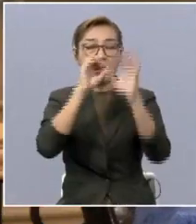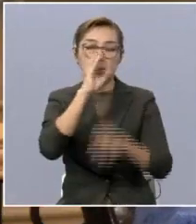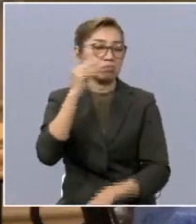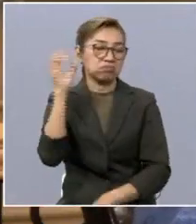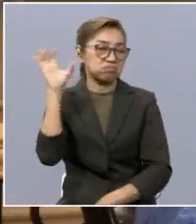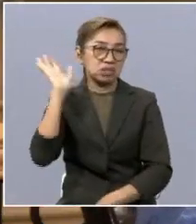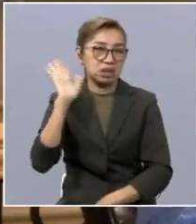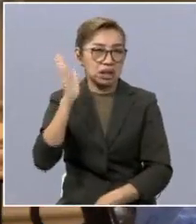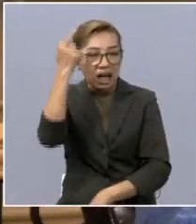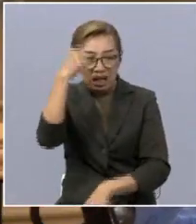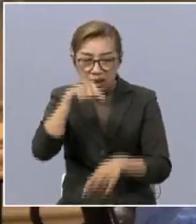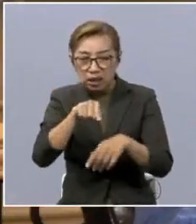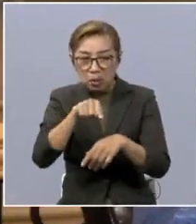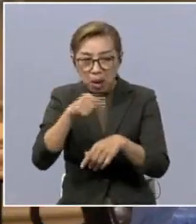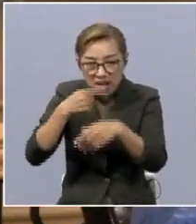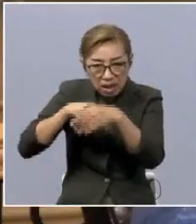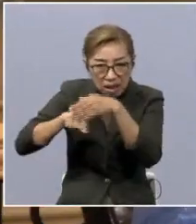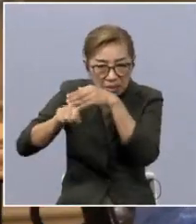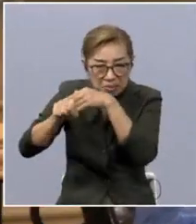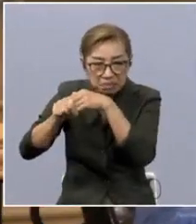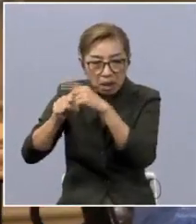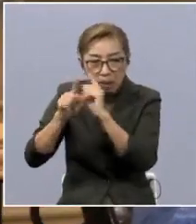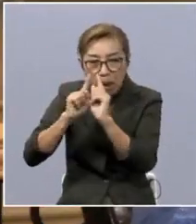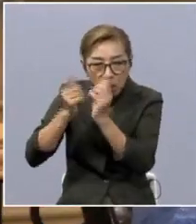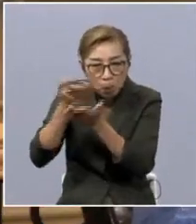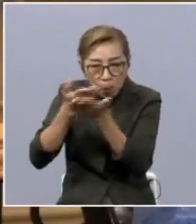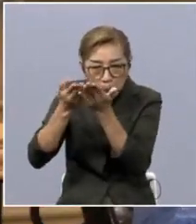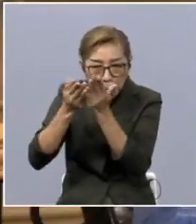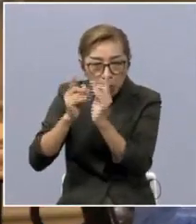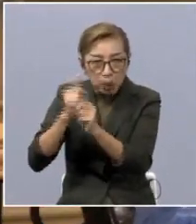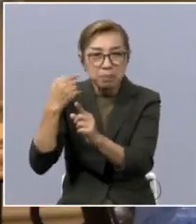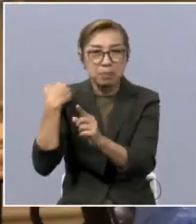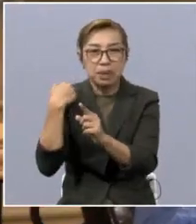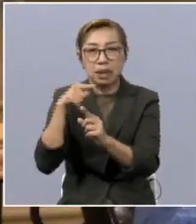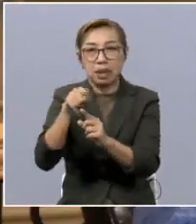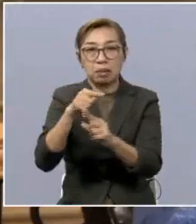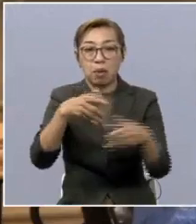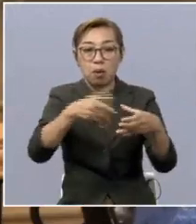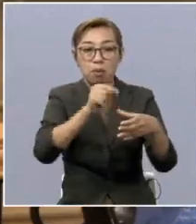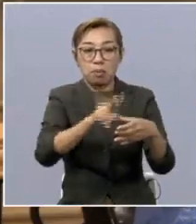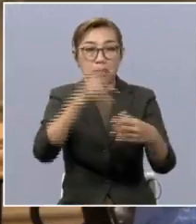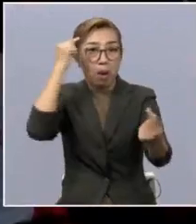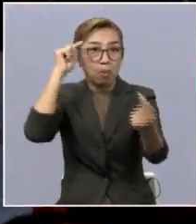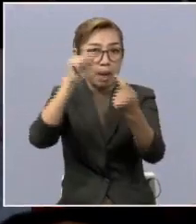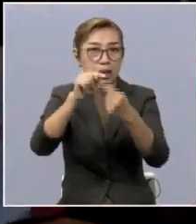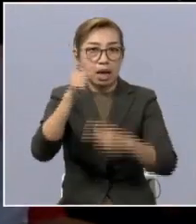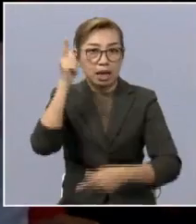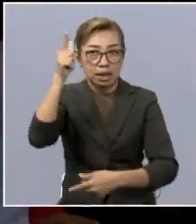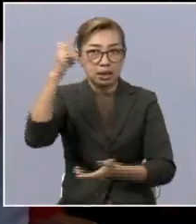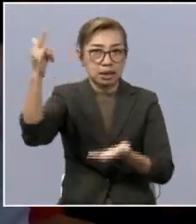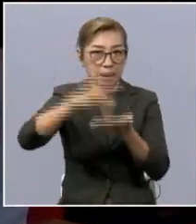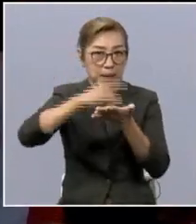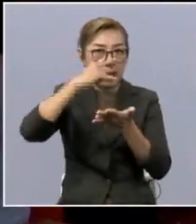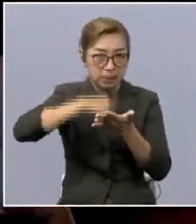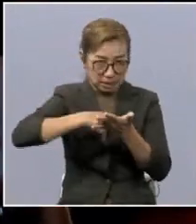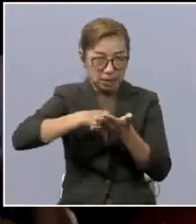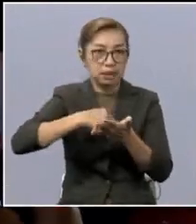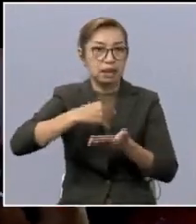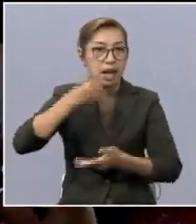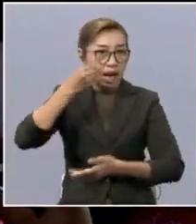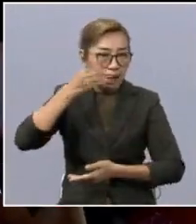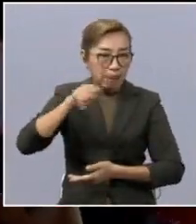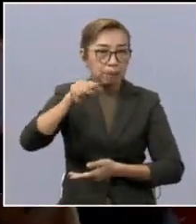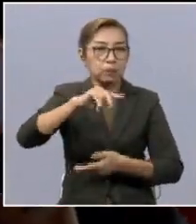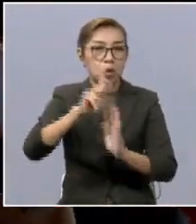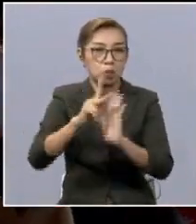หลังฉากเนี่ยคงจะคุยกันหมดแล้วโดยเป้าสุดท้ายของเพื่อไทยก็คือพาคุณทักษิณกลับบ้านเพราะฉะนั้นต้องเป็นรัฐบาลแล้วต้องเป็นรัฐ